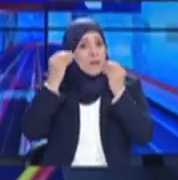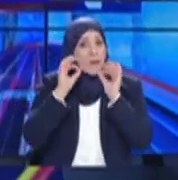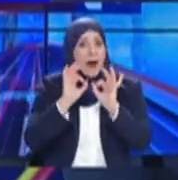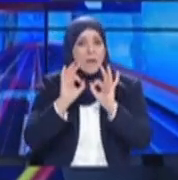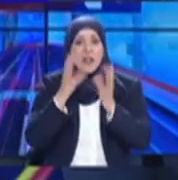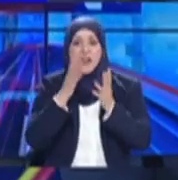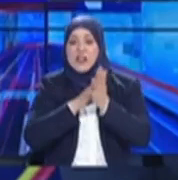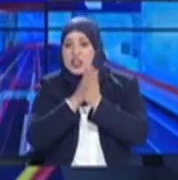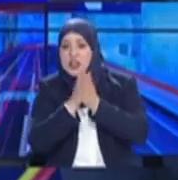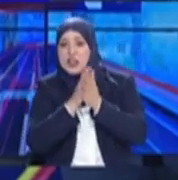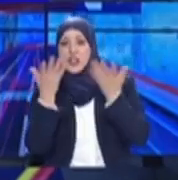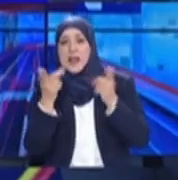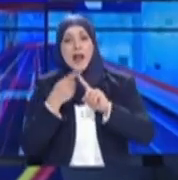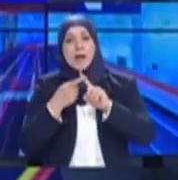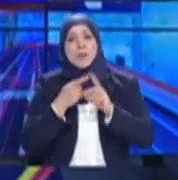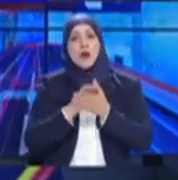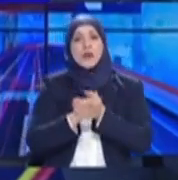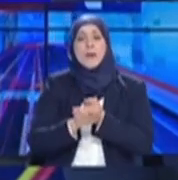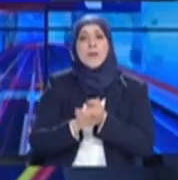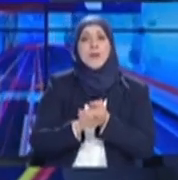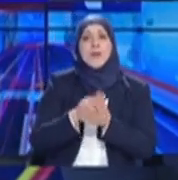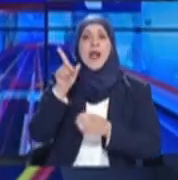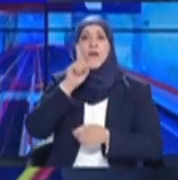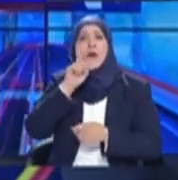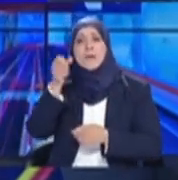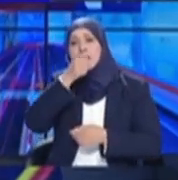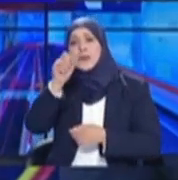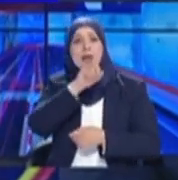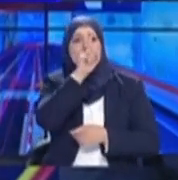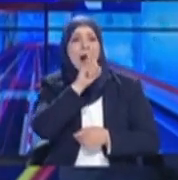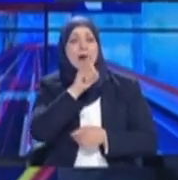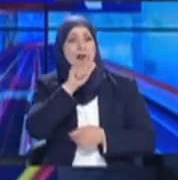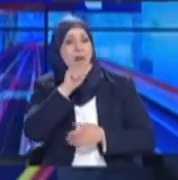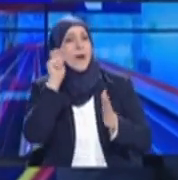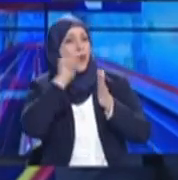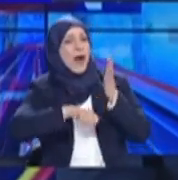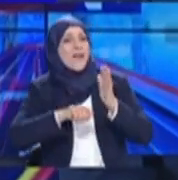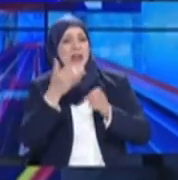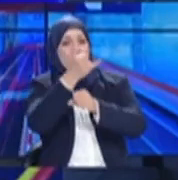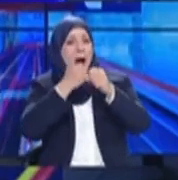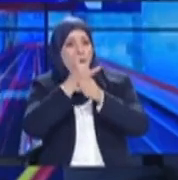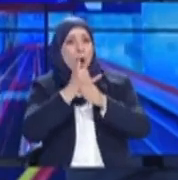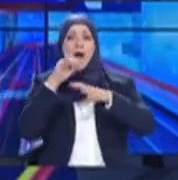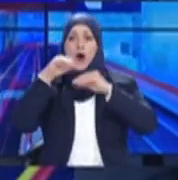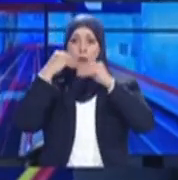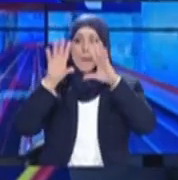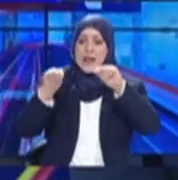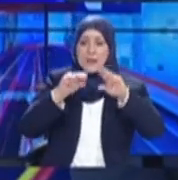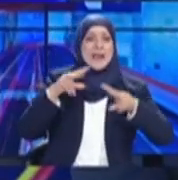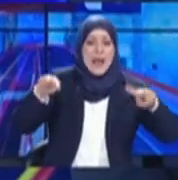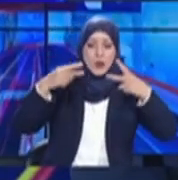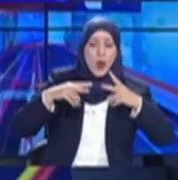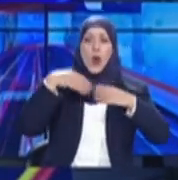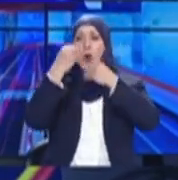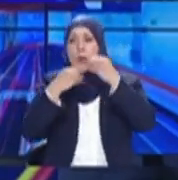التعامل رايت المحاضره هل هناك مخالفات كبرى على قبل ما قال كل المسائل هيدي قبل ما نشوف الاجراءات من بلادي